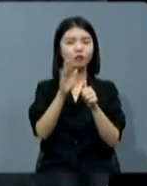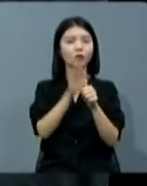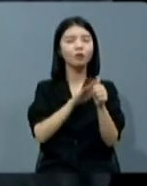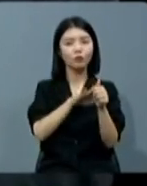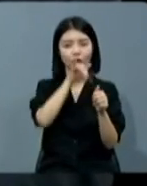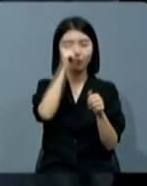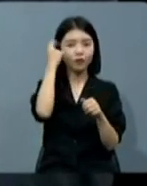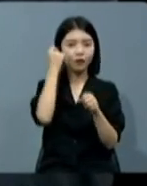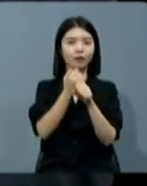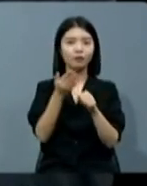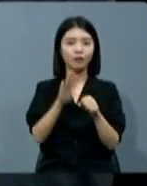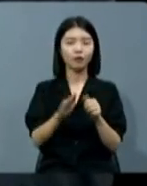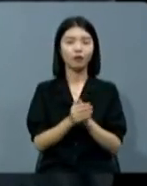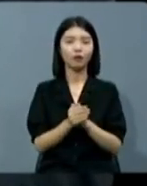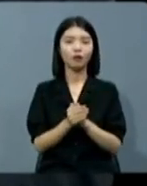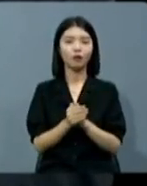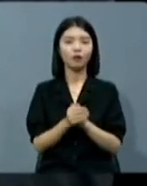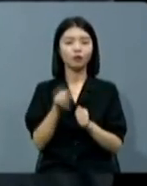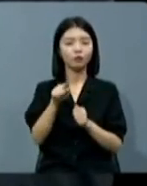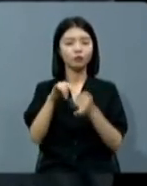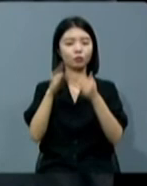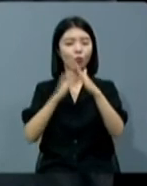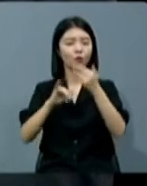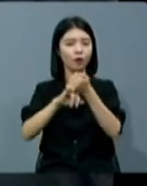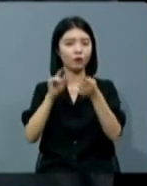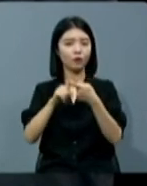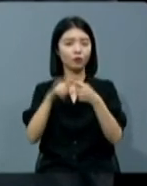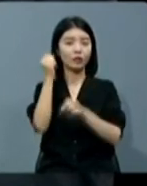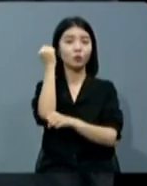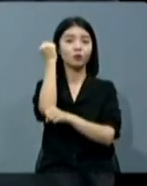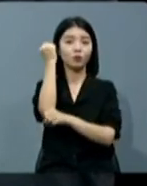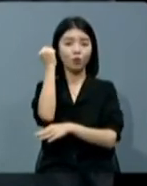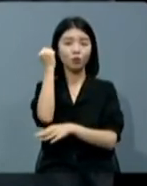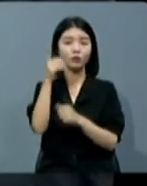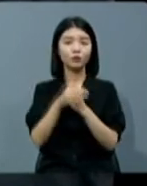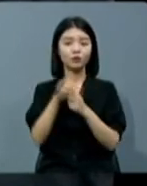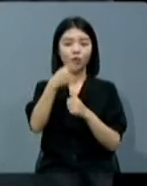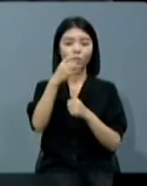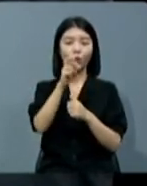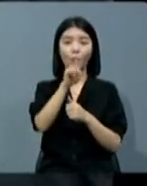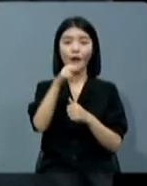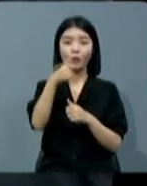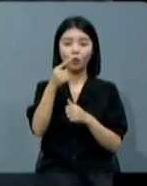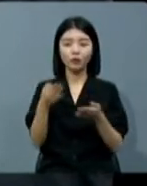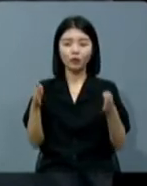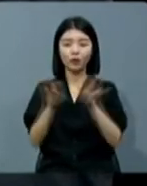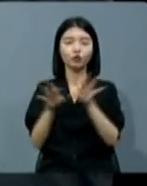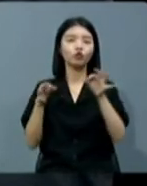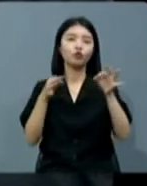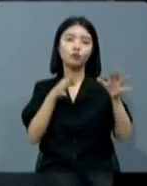봤습니다. 예. 그래서 그 공약에 대해서는 기본적으로는 공매도 제도는 기관